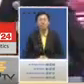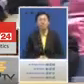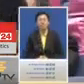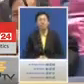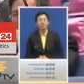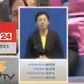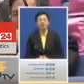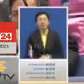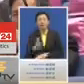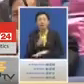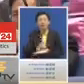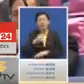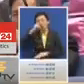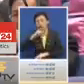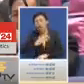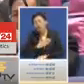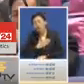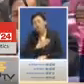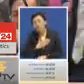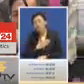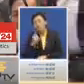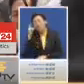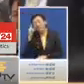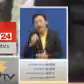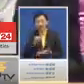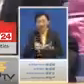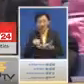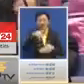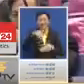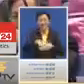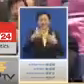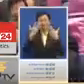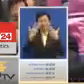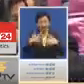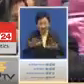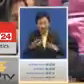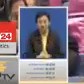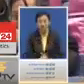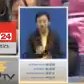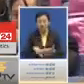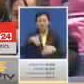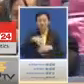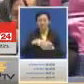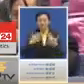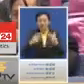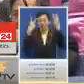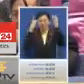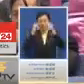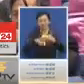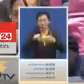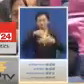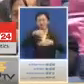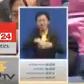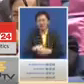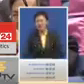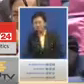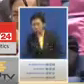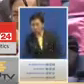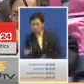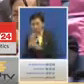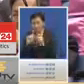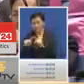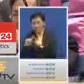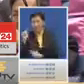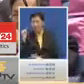ภาพการเมืองของเราท่านอย่าไปคิดว่าเลือกตั้งแล้วท่านบอกว่าท่านมาจากนายกมาจากการเลือกตั้งอย่าคิดว่าเขาจะเชื่อถือเราเลยน